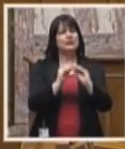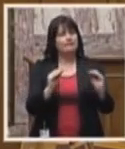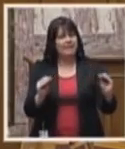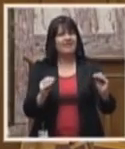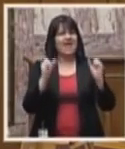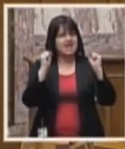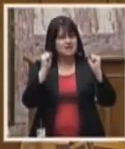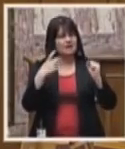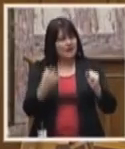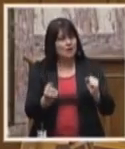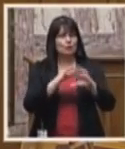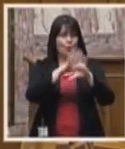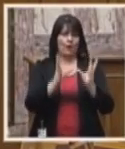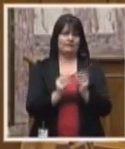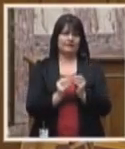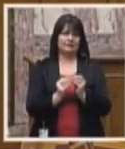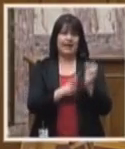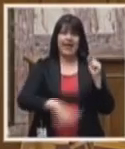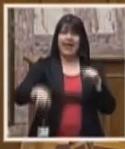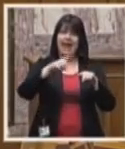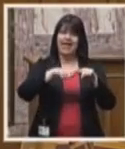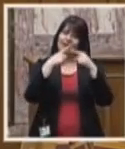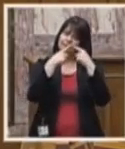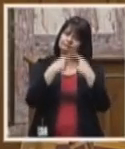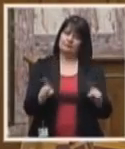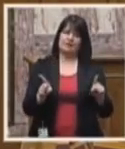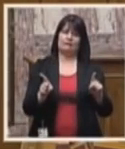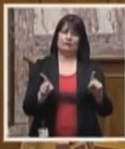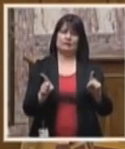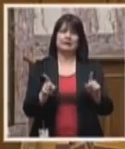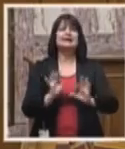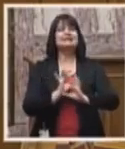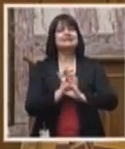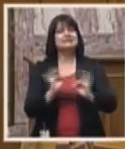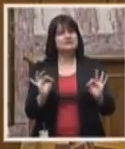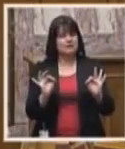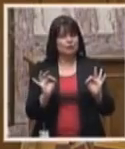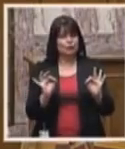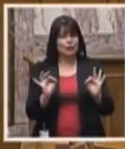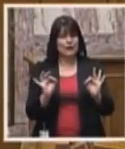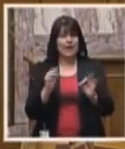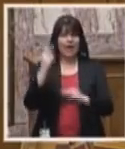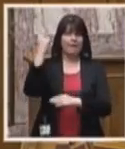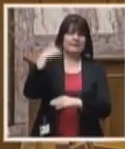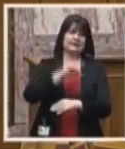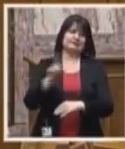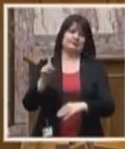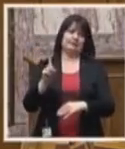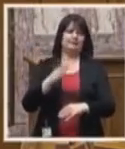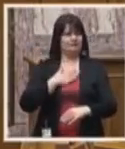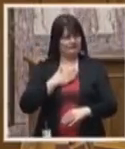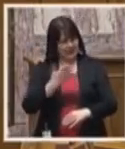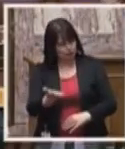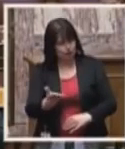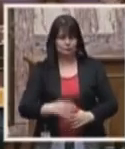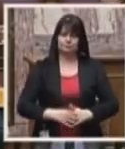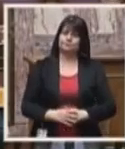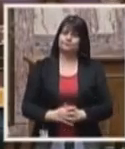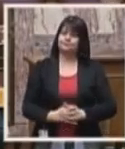υγεία, για μια Ελλάδα πολύ διαφορετική και σίγουρα ποτέ πια σε επιτήρηση. Ευχαριστώ πάρα πολύ.